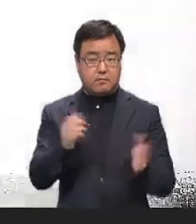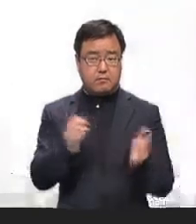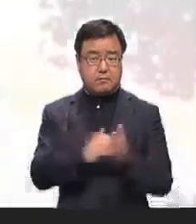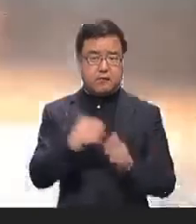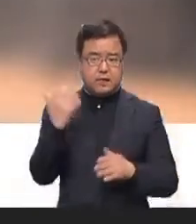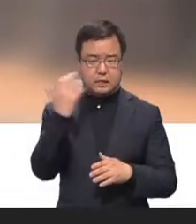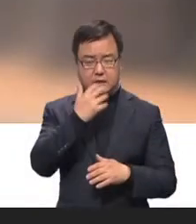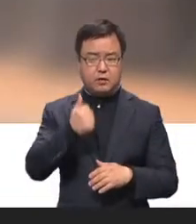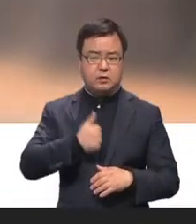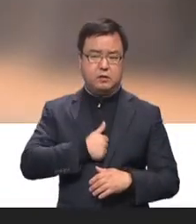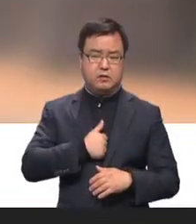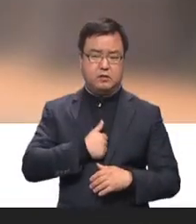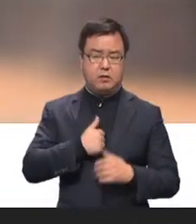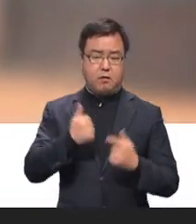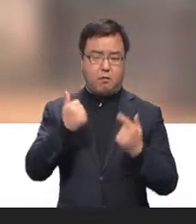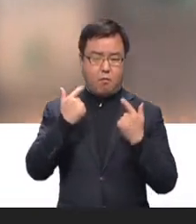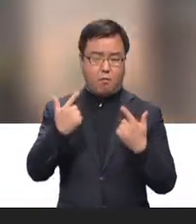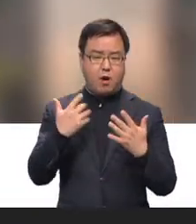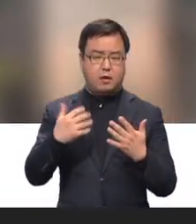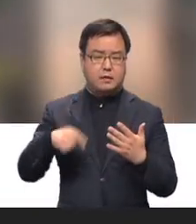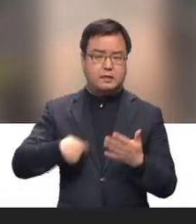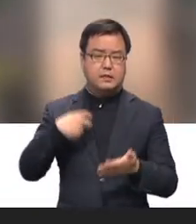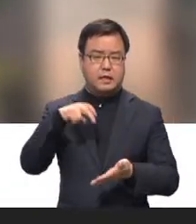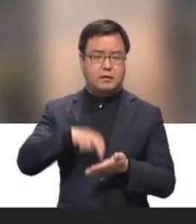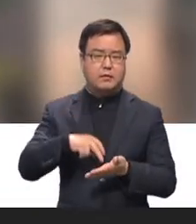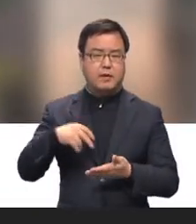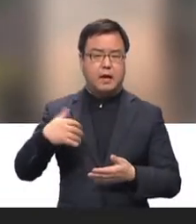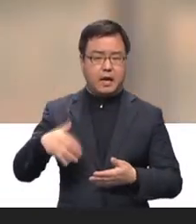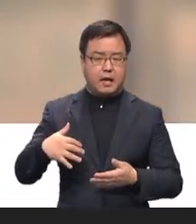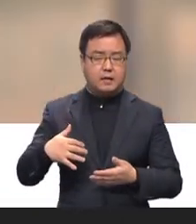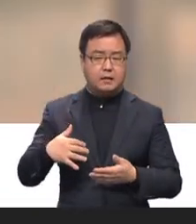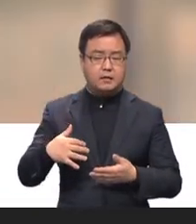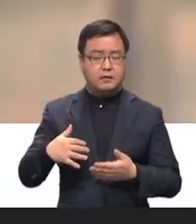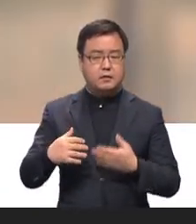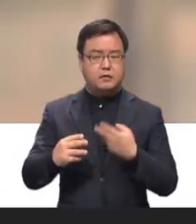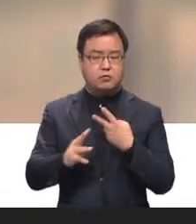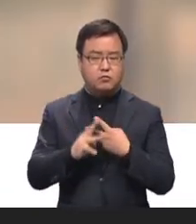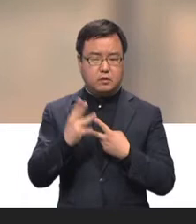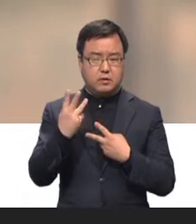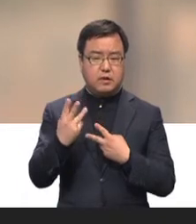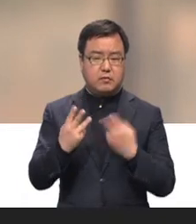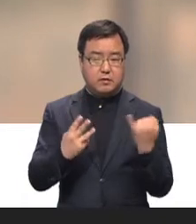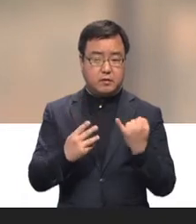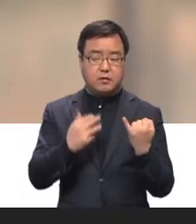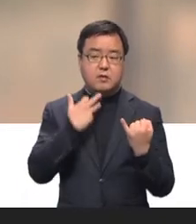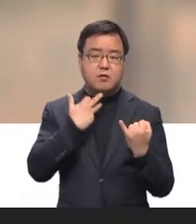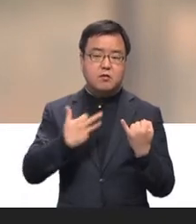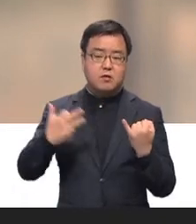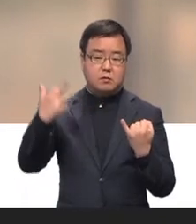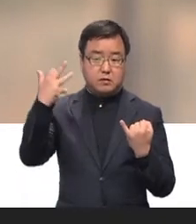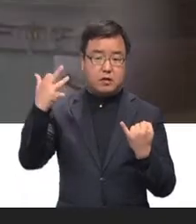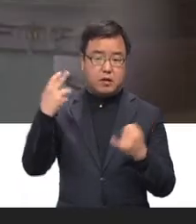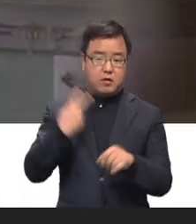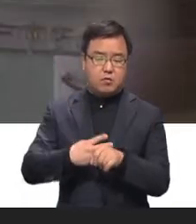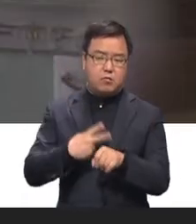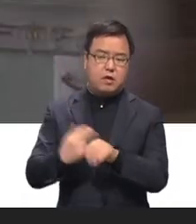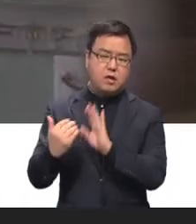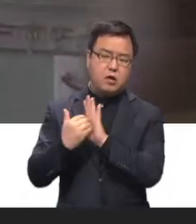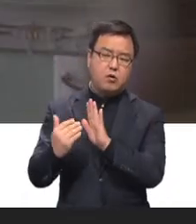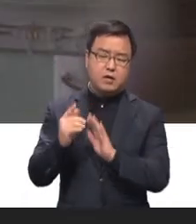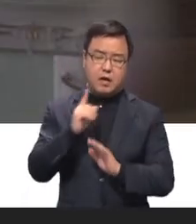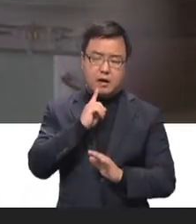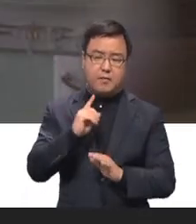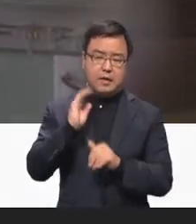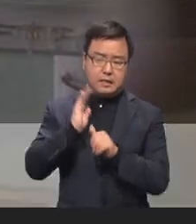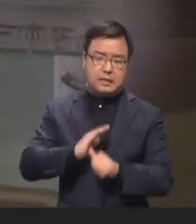정체성이 확립되지 도전인 만 14세의 여학생이 18살 연상의 교사에게 할 수 있던 거절의 표현은 참